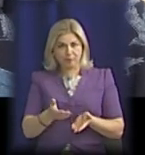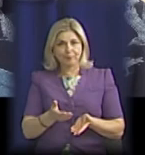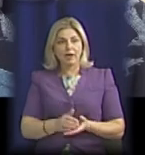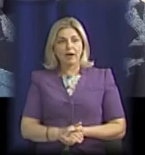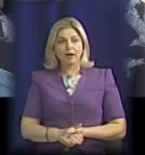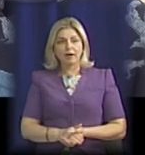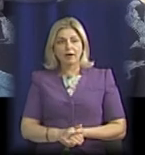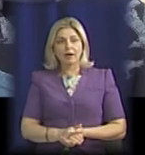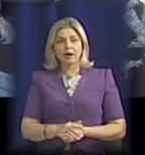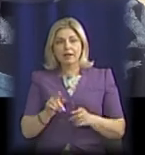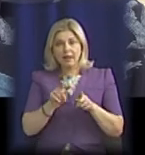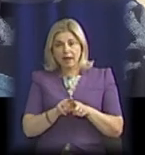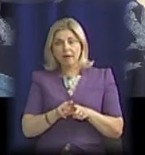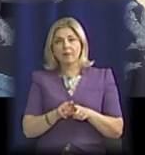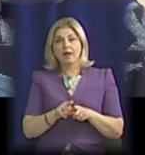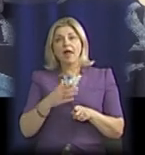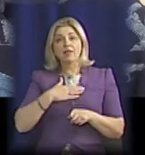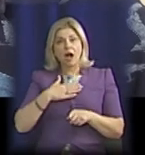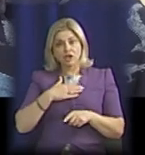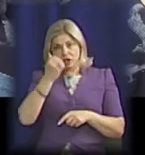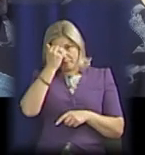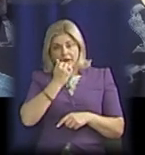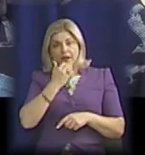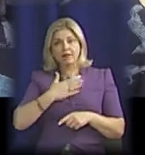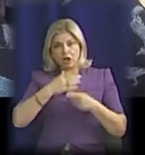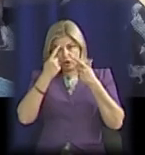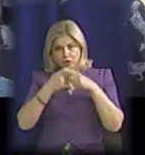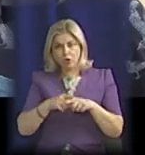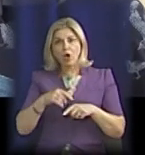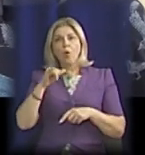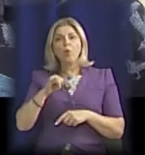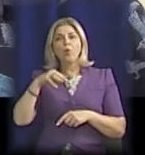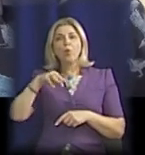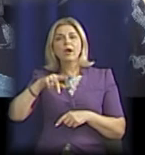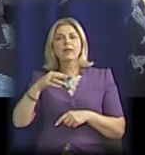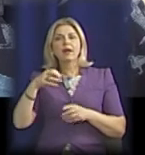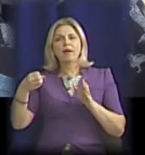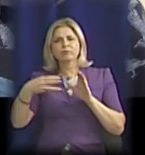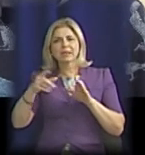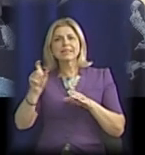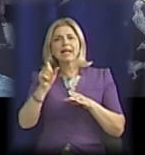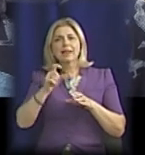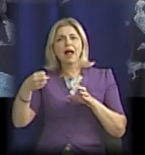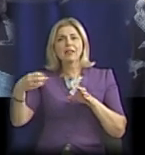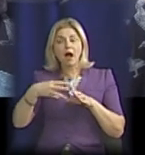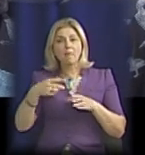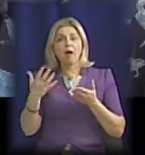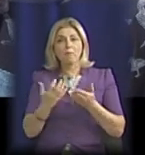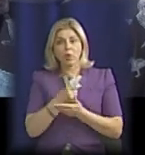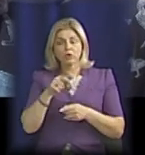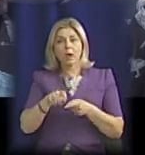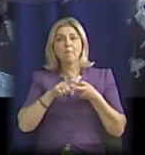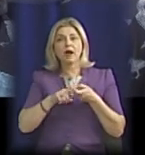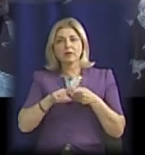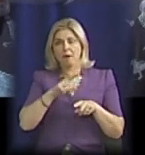А завдяки нашій технології, завдяки ультрафіолетовим лампам, ці бактерії зразу зникають, і